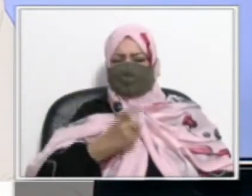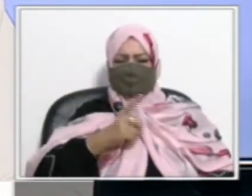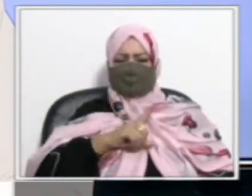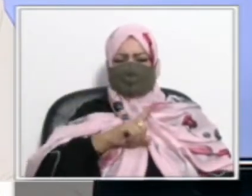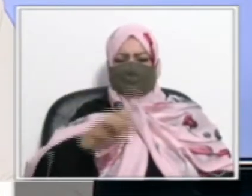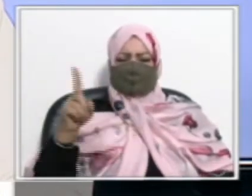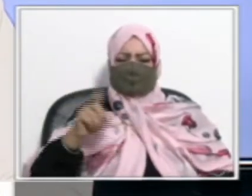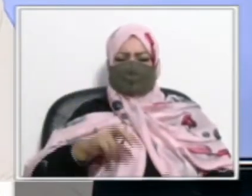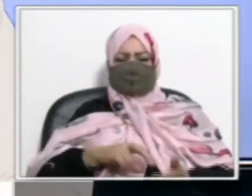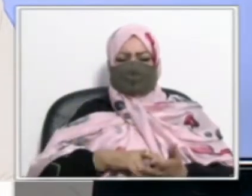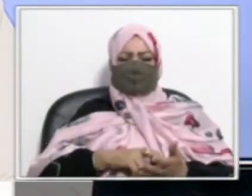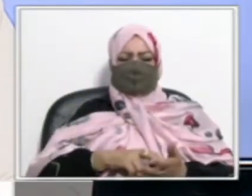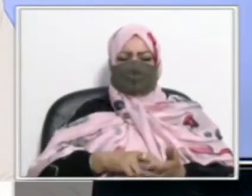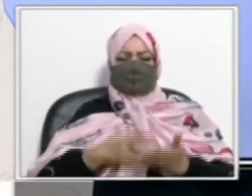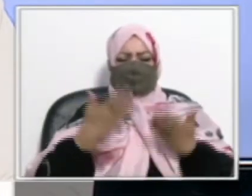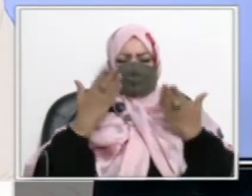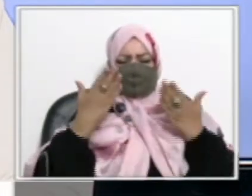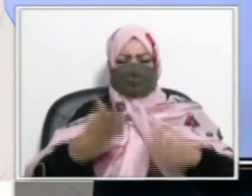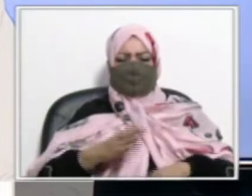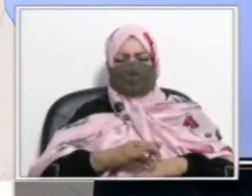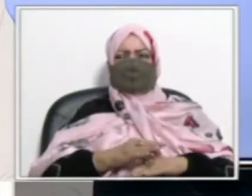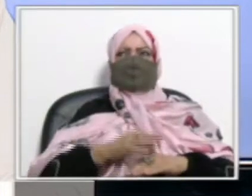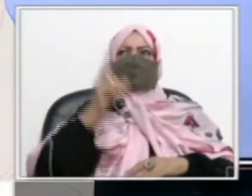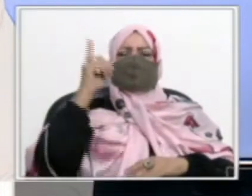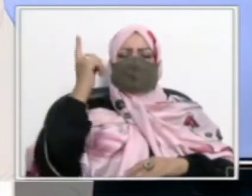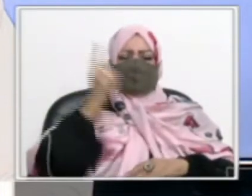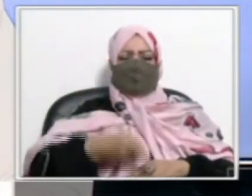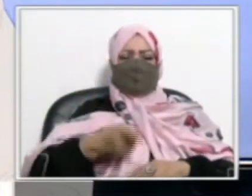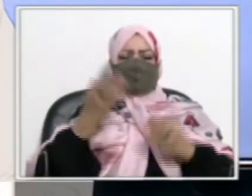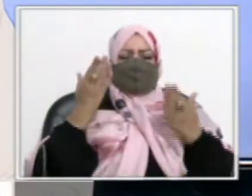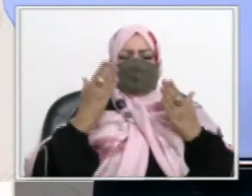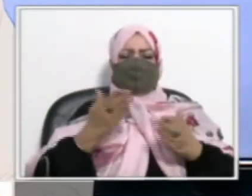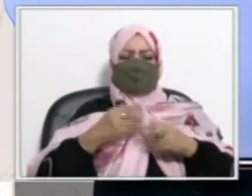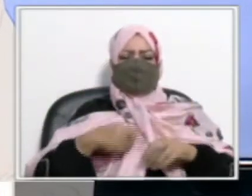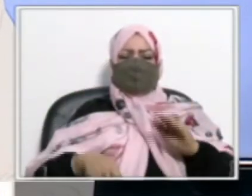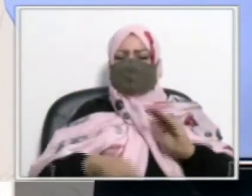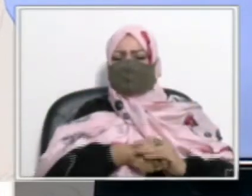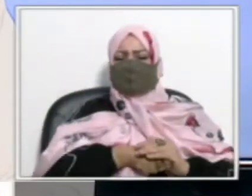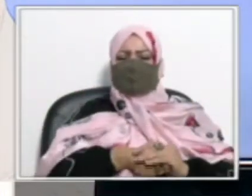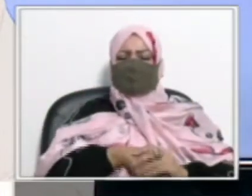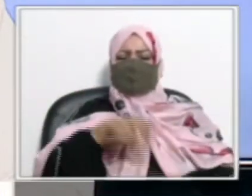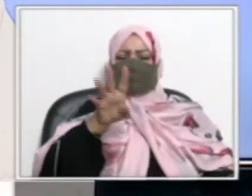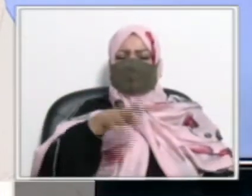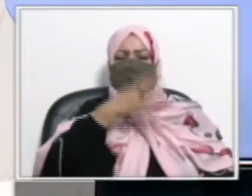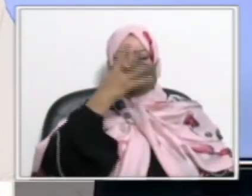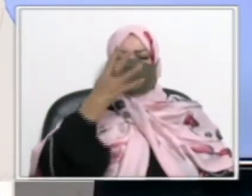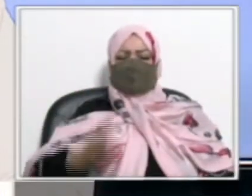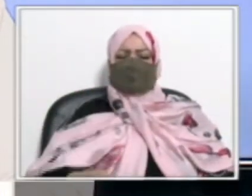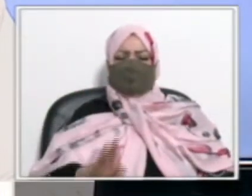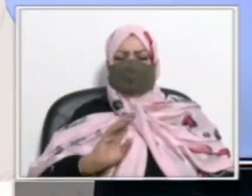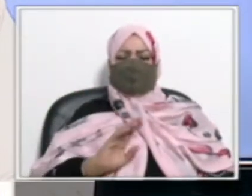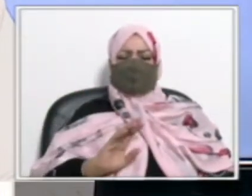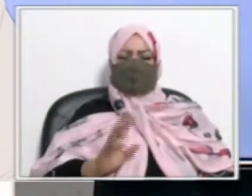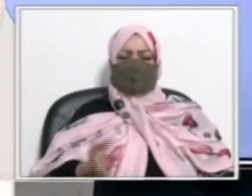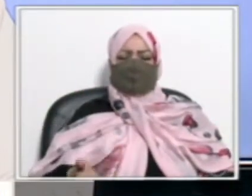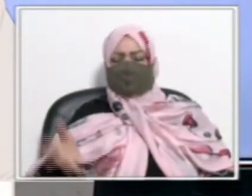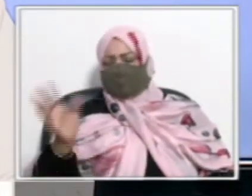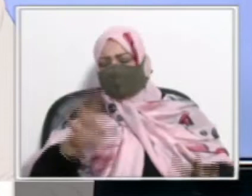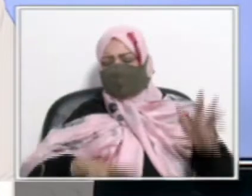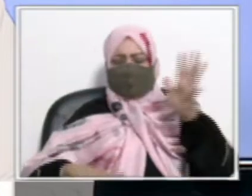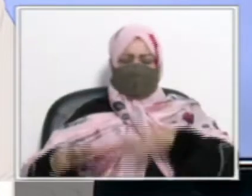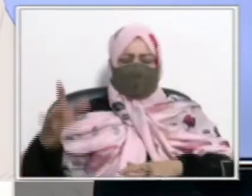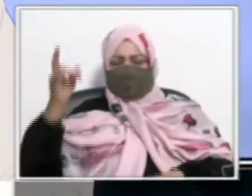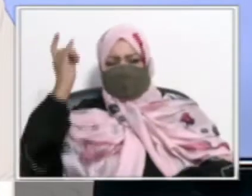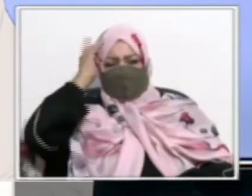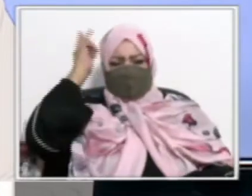الذي يتخبطه الشيطان من المس؟ كيف ستقول لربك؟ والله عز وجل يقول فأذنوا بحرب